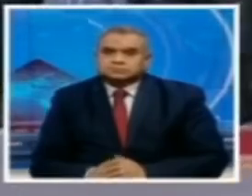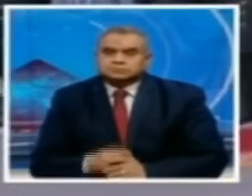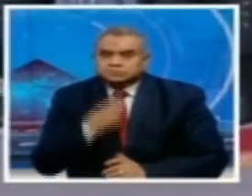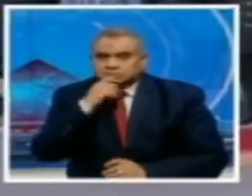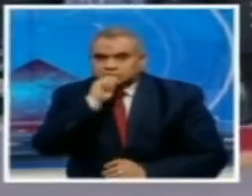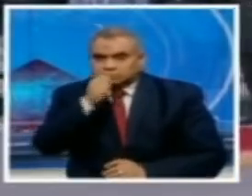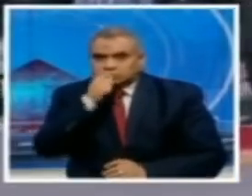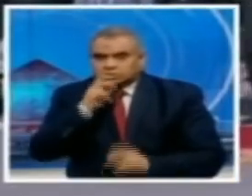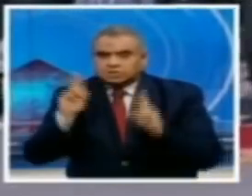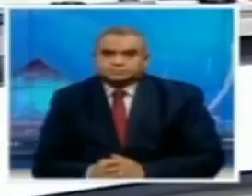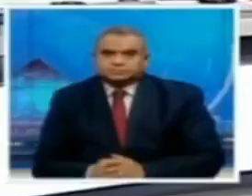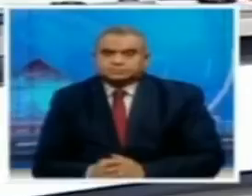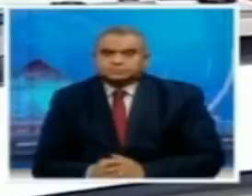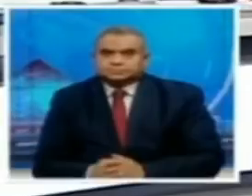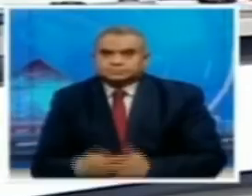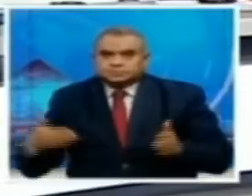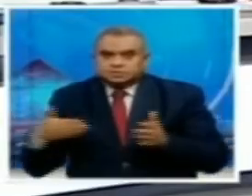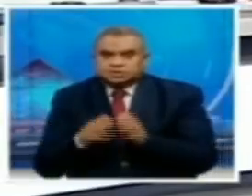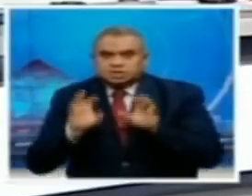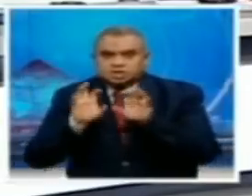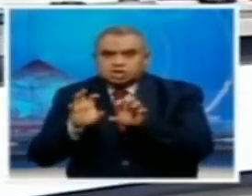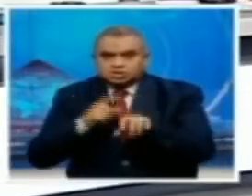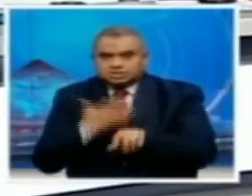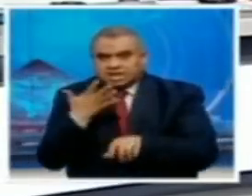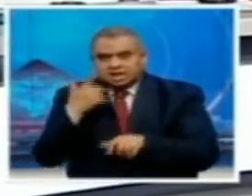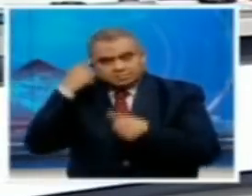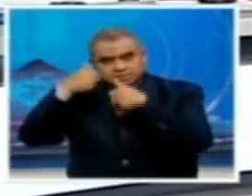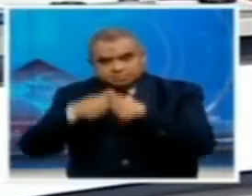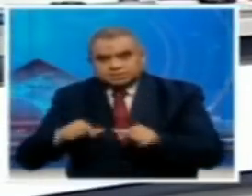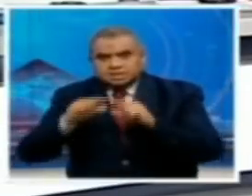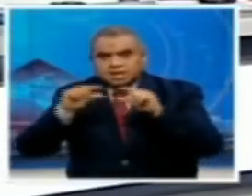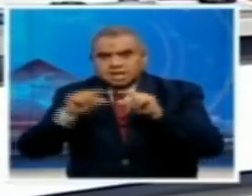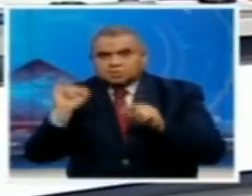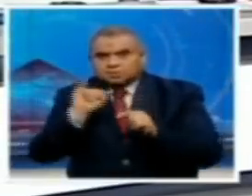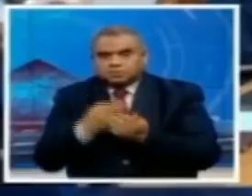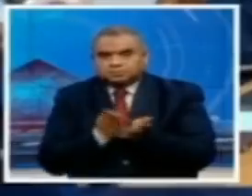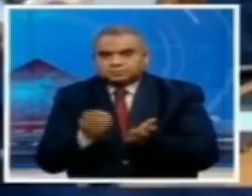بركات التلفزيون المصري. نهاية الخامسة، وهذا تذكير بأهم ما جاء بها.